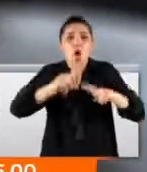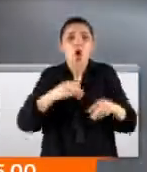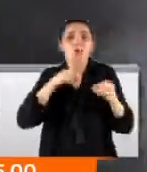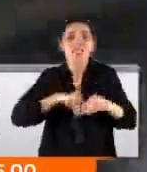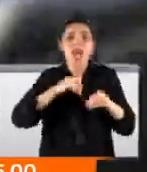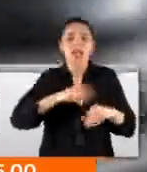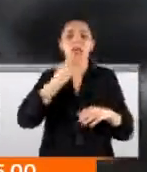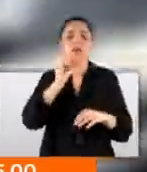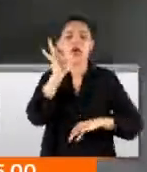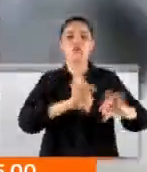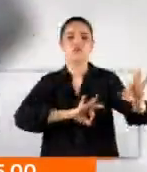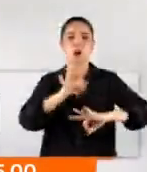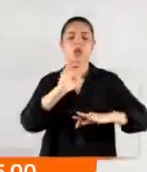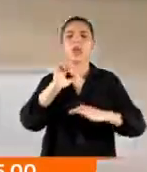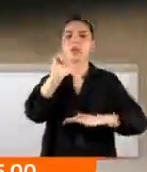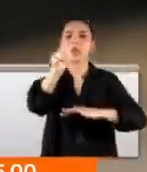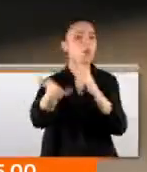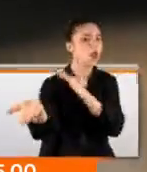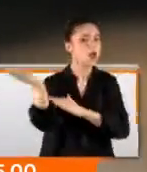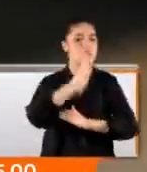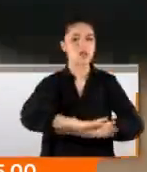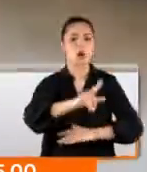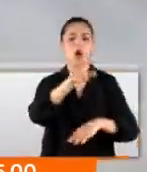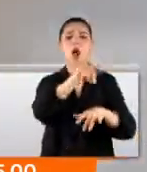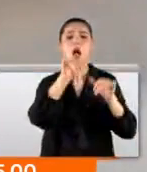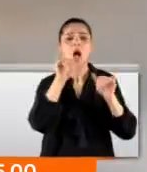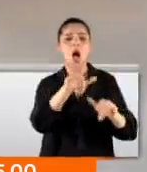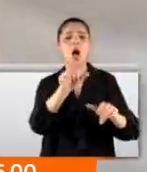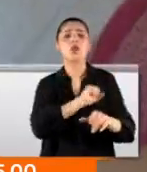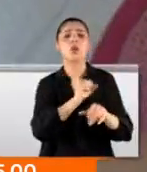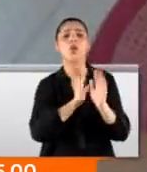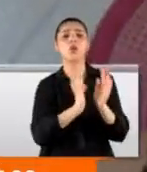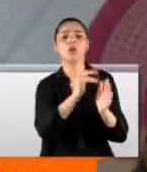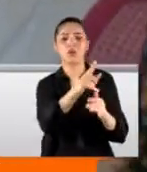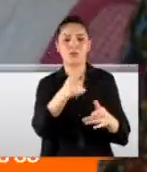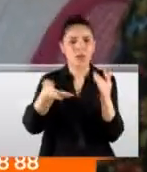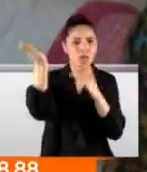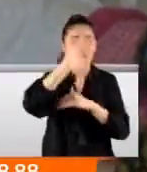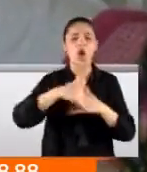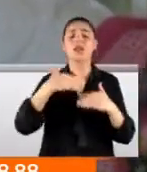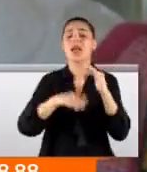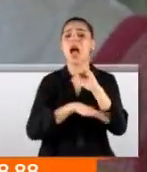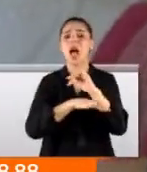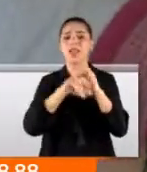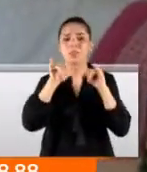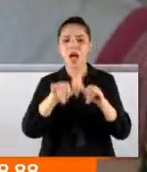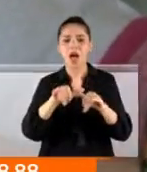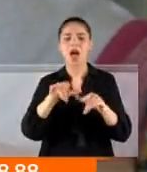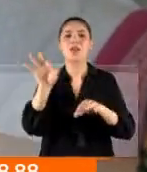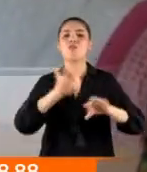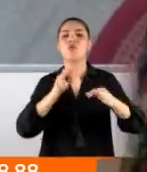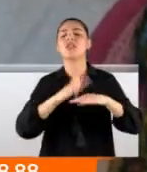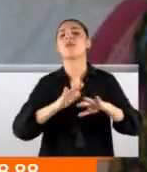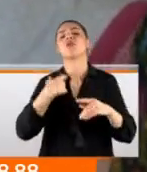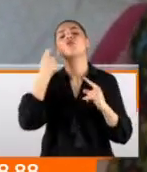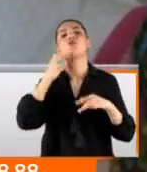Genç mühendis aradan günler geçmesine rağmen hala olayın şokunda. Bundan sonraki hayatımda tekrardan maden mühendisliği yapabileceğimi